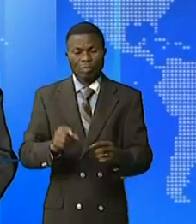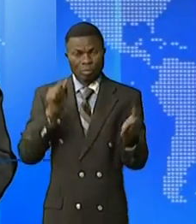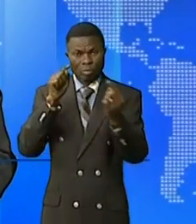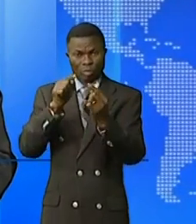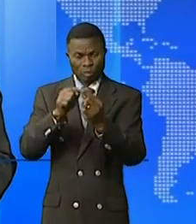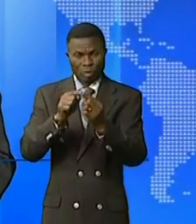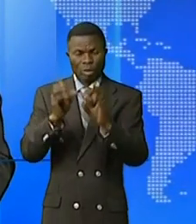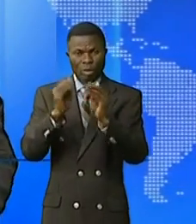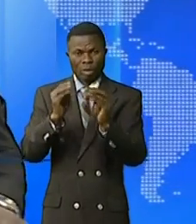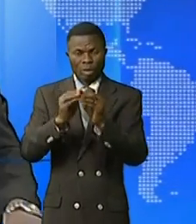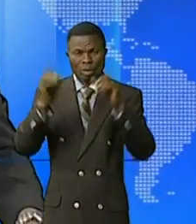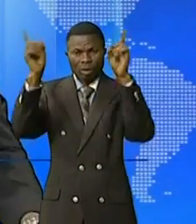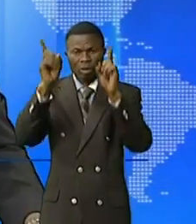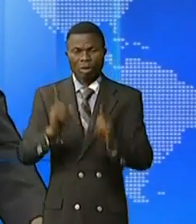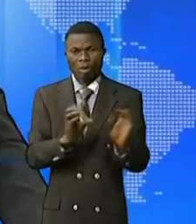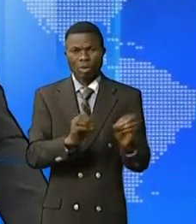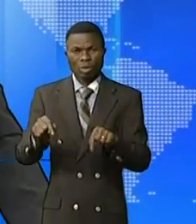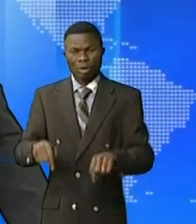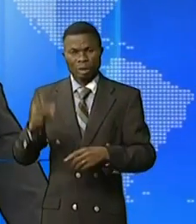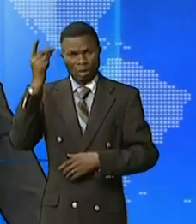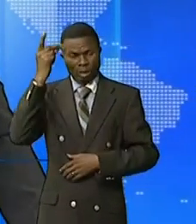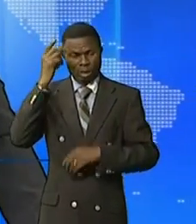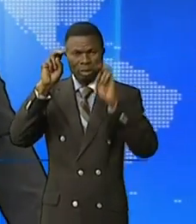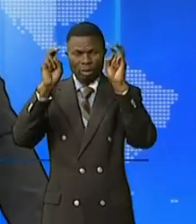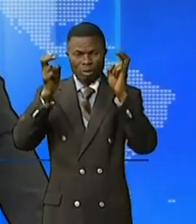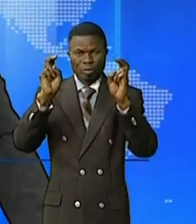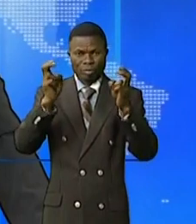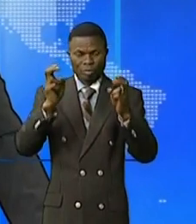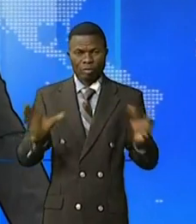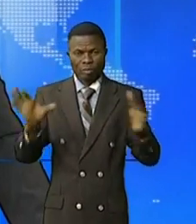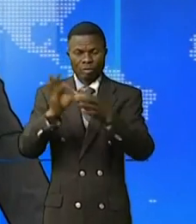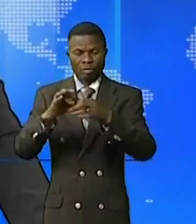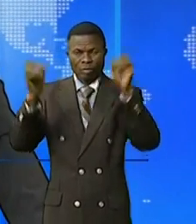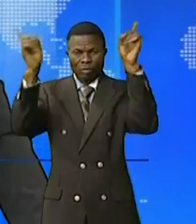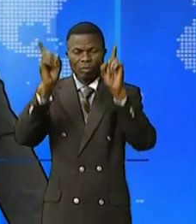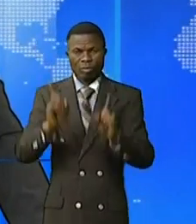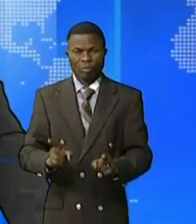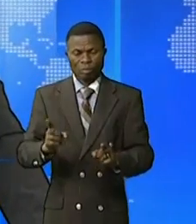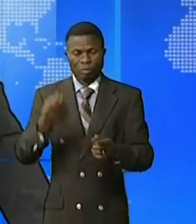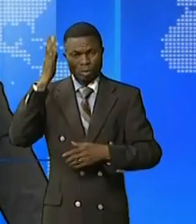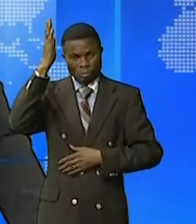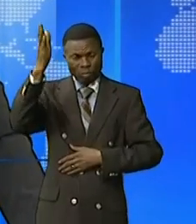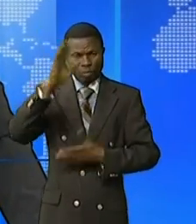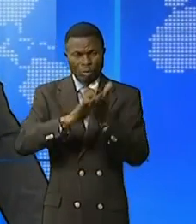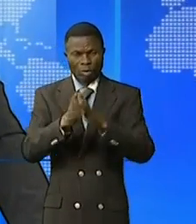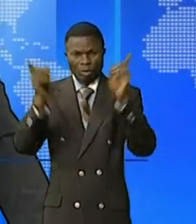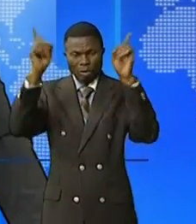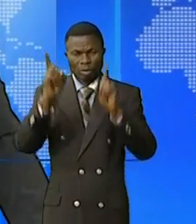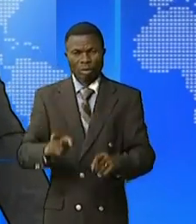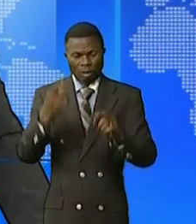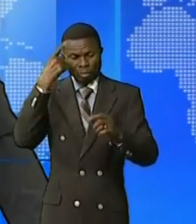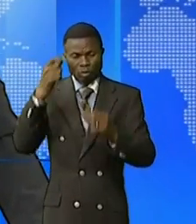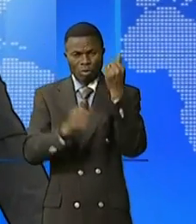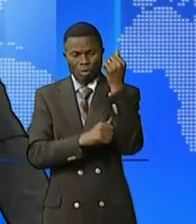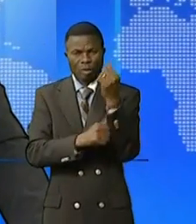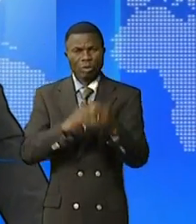du colloque panafricain organisé ici à Kinshasa. Ça sous le thème Solidarité africaine pour une Afrique en faveur des personnes atteintes